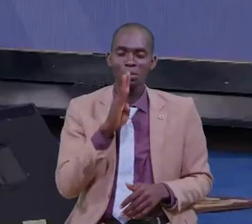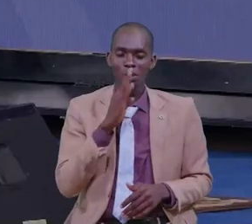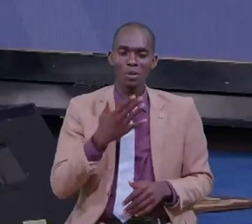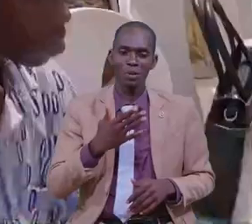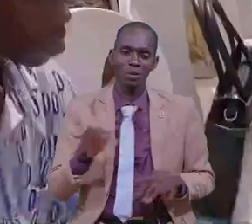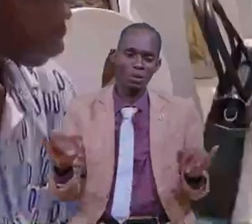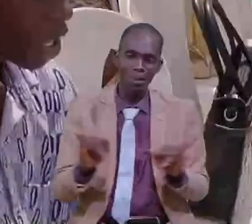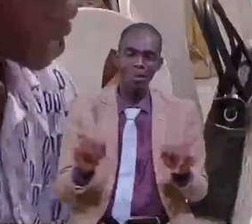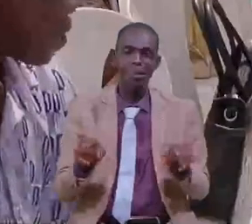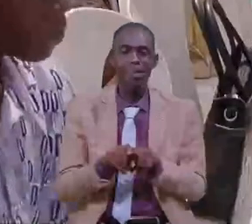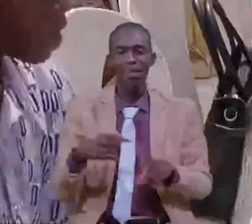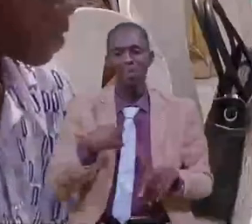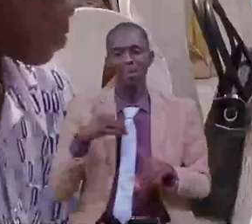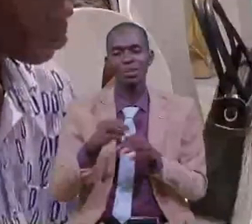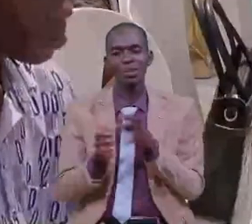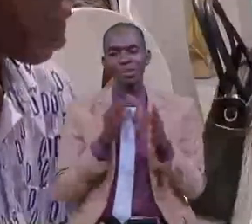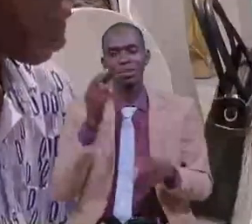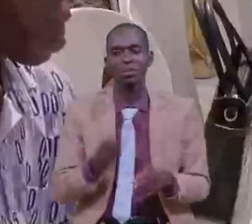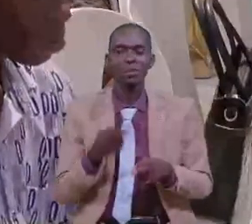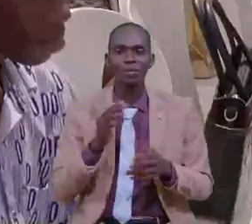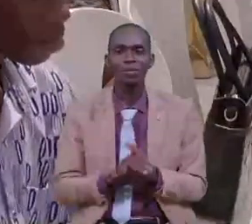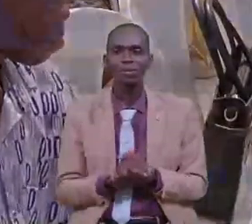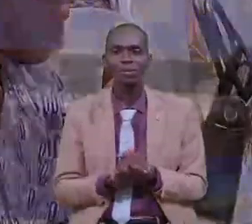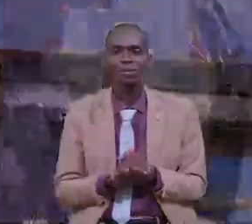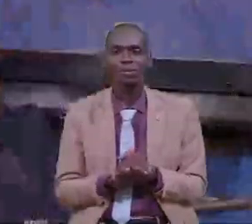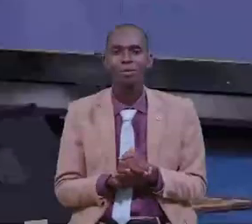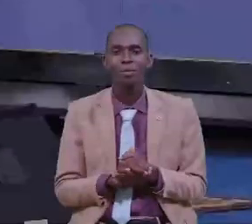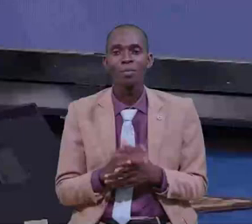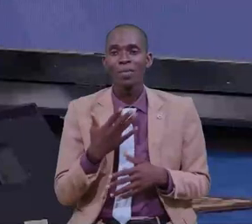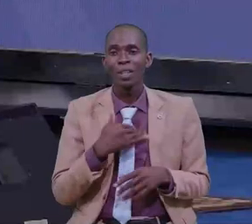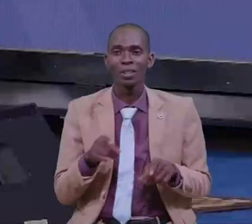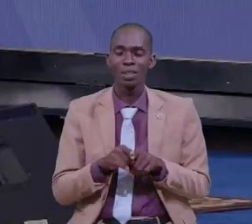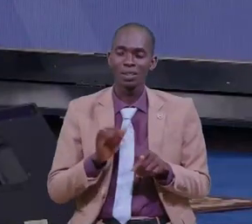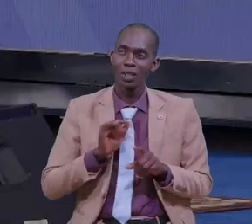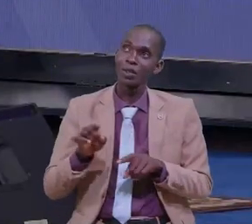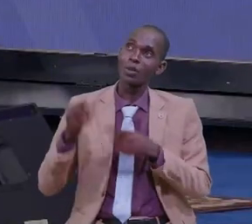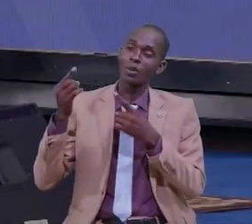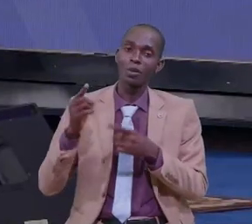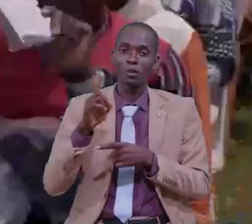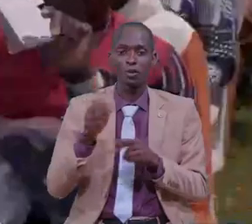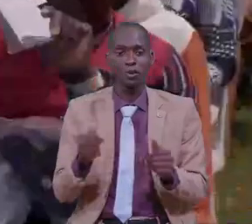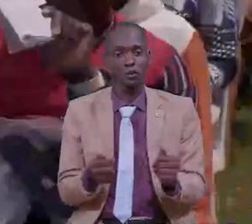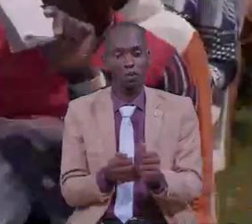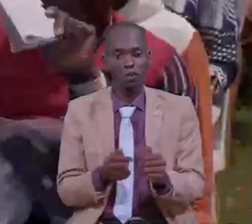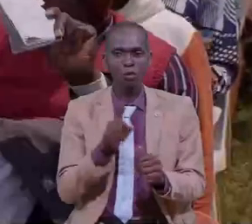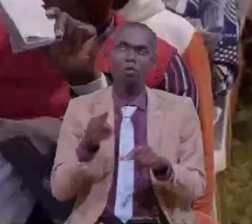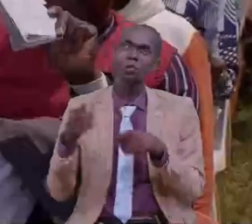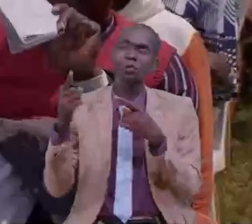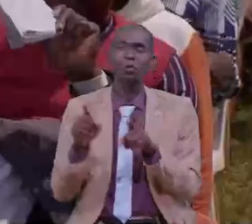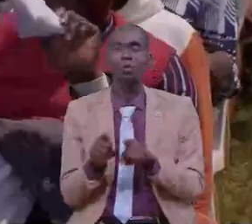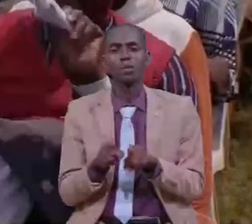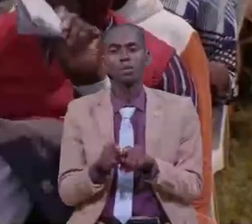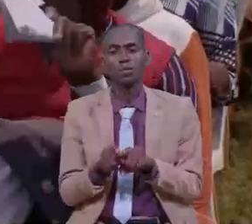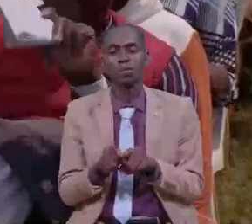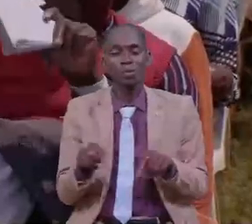Tu seras vous serez mes compagnons au nom de Jésus. Et comme je vais, vous allez suivre et vous